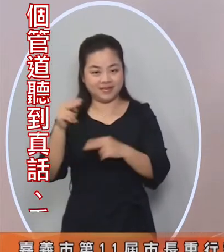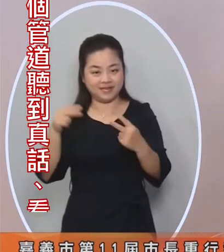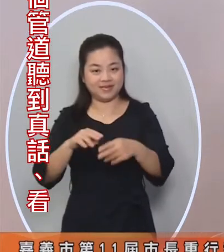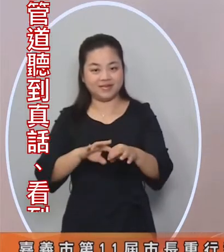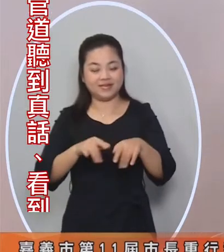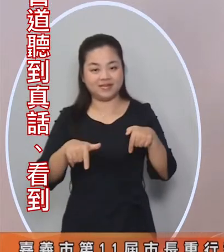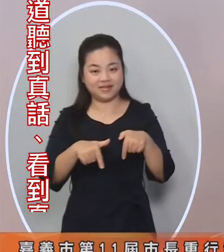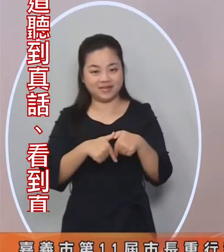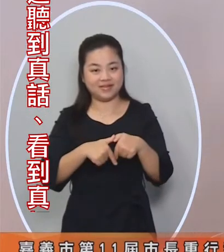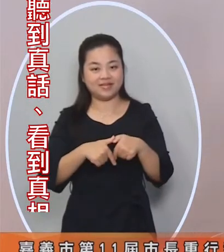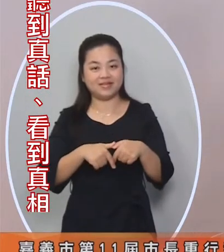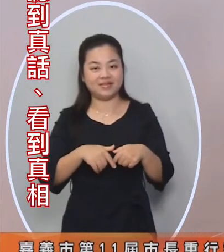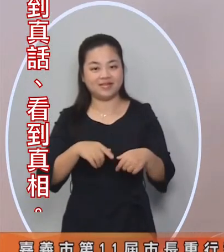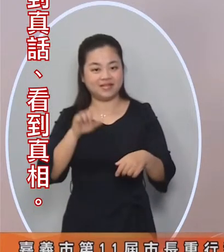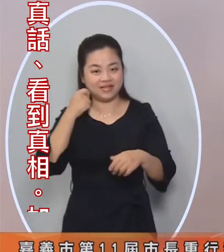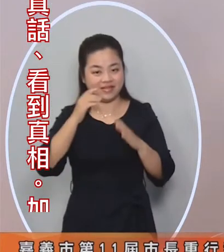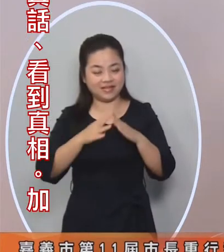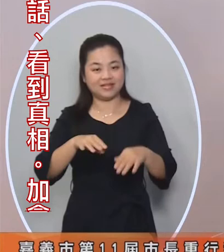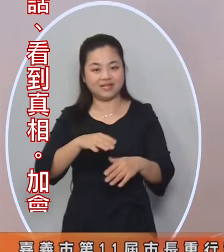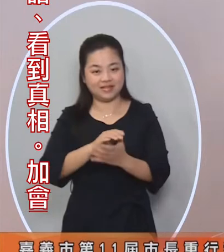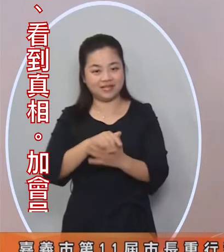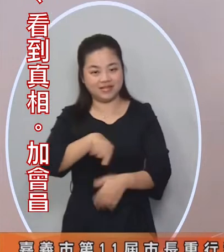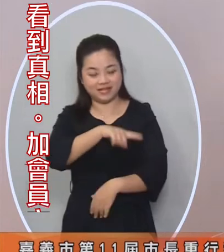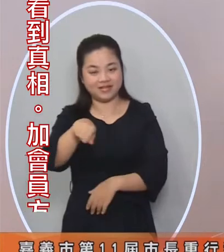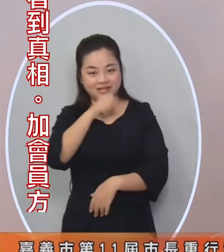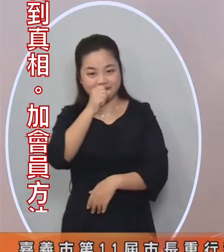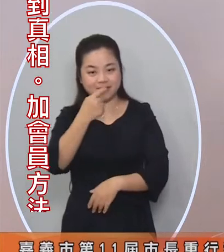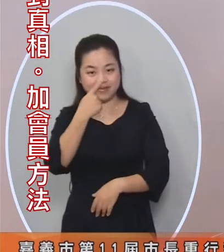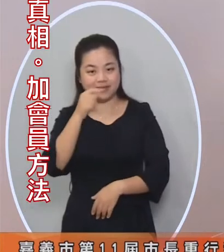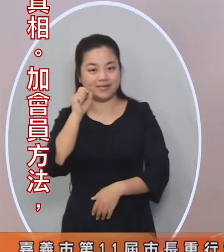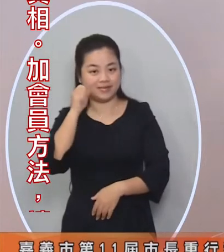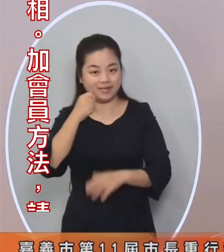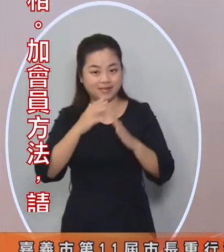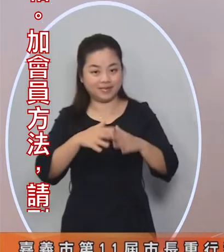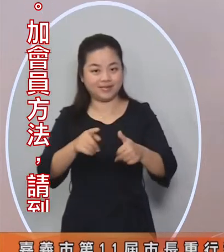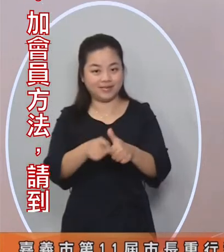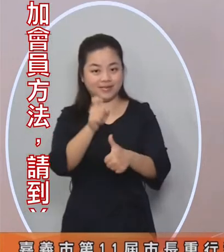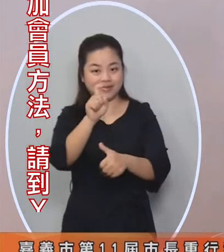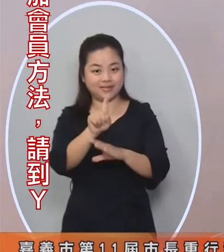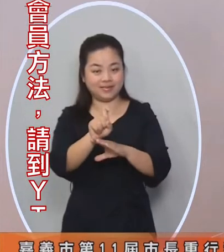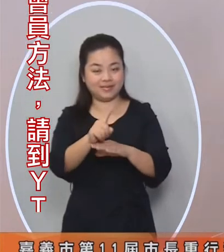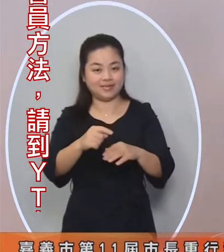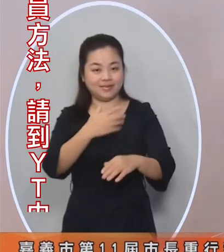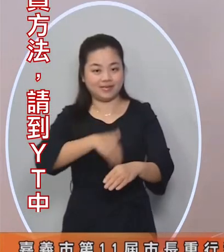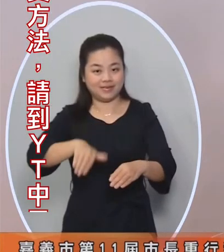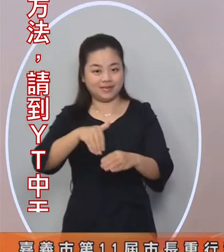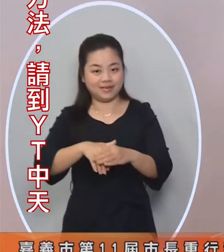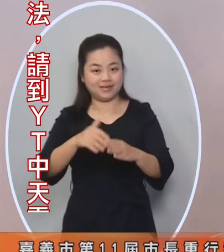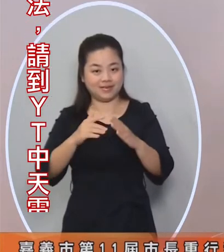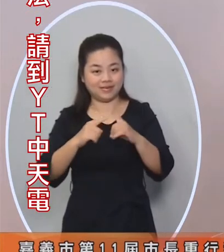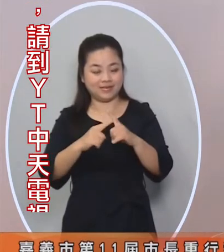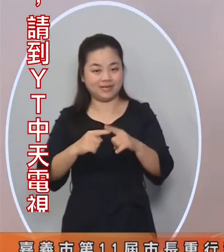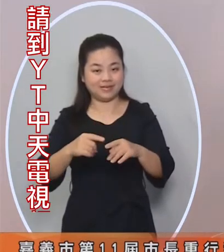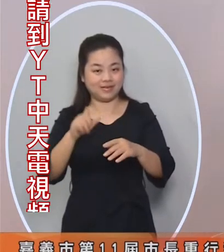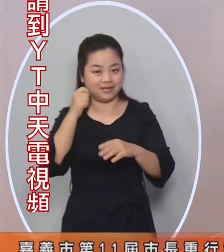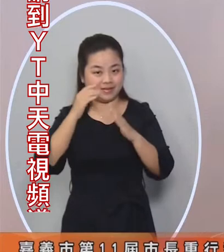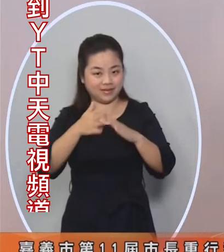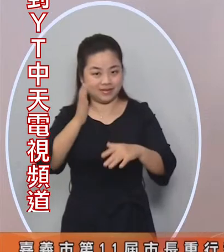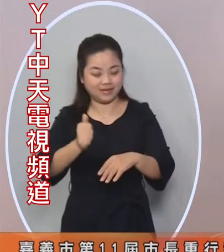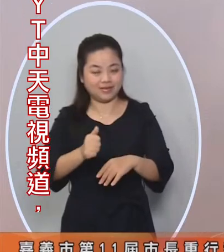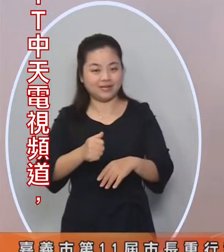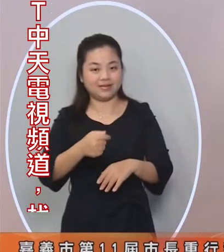关心嘉义市的乡亲朋友们，大家好，我是嘉义市第十一届市长候选人。五号郑凯